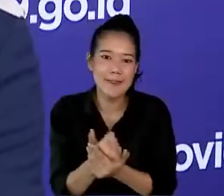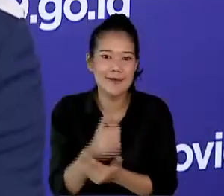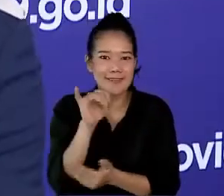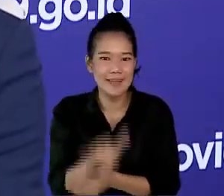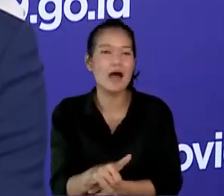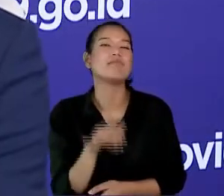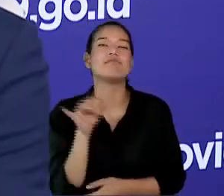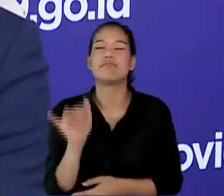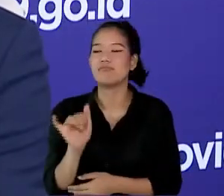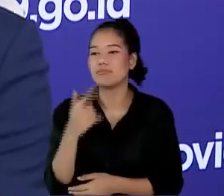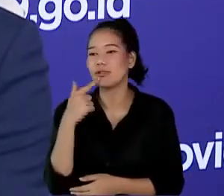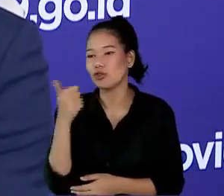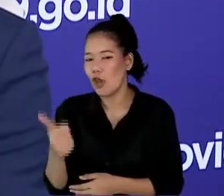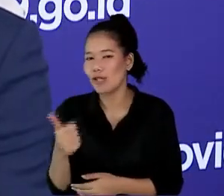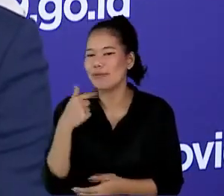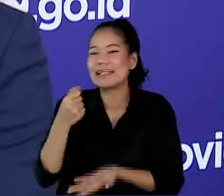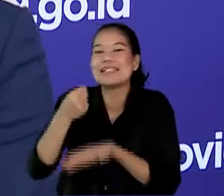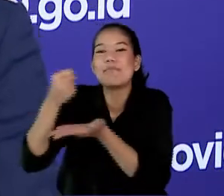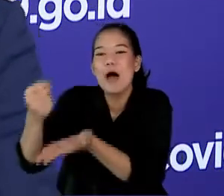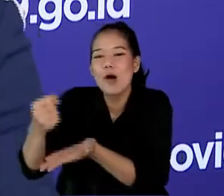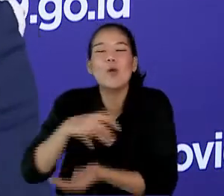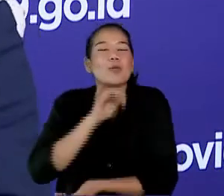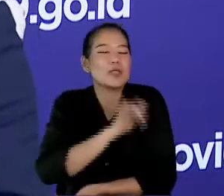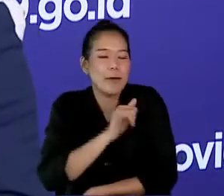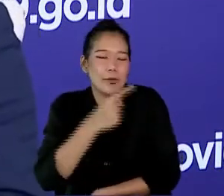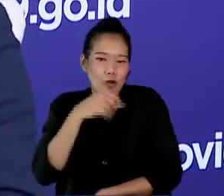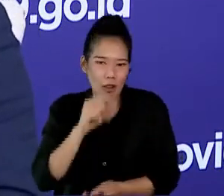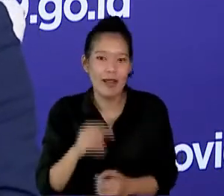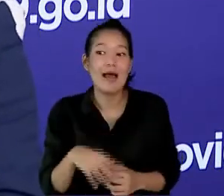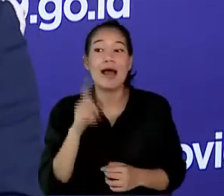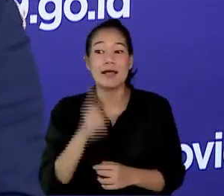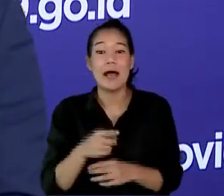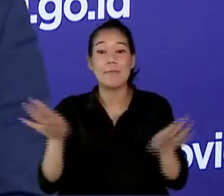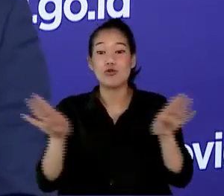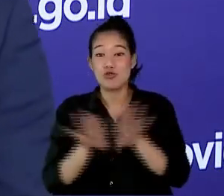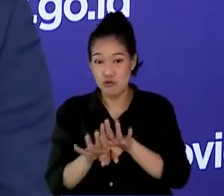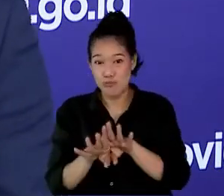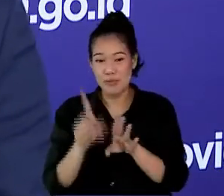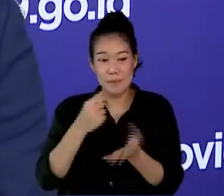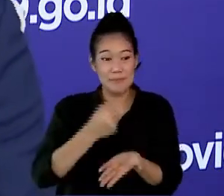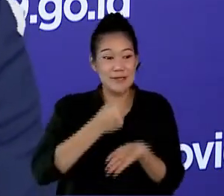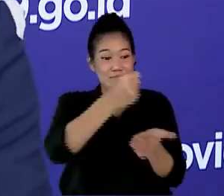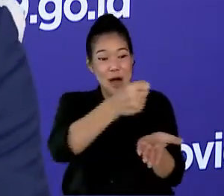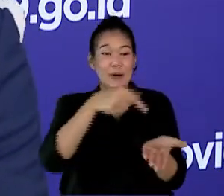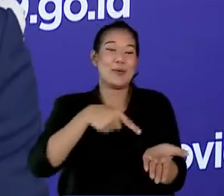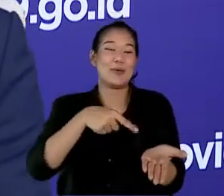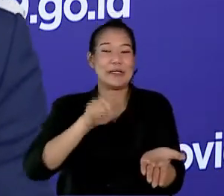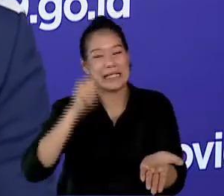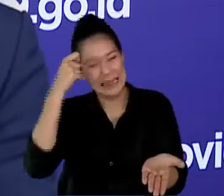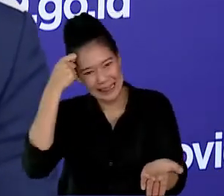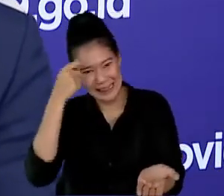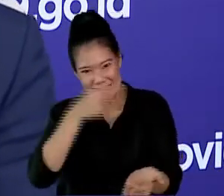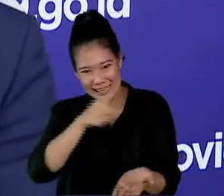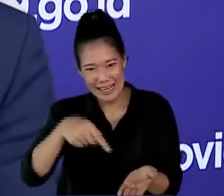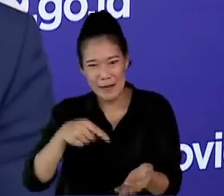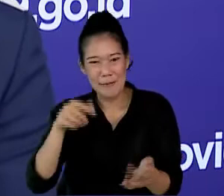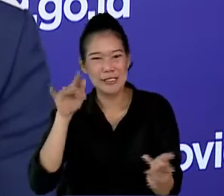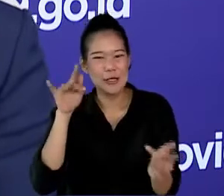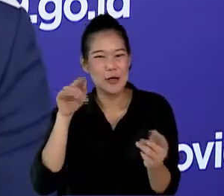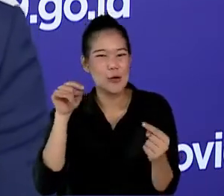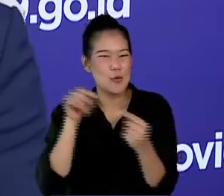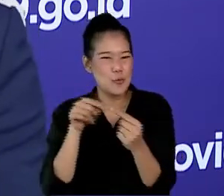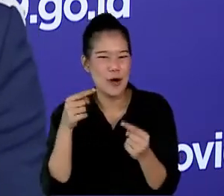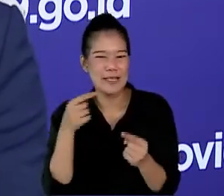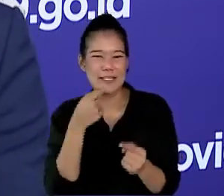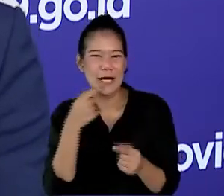Omi. Ya betul, udah wajib. Kayak sembako gitu ya. Iya betul. Nah ini sebagai penutup mengingat sembako mungkin pasti sudah identik dengan lagunya